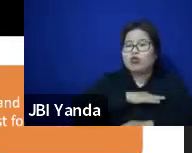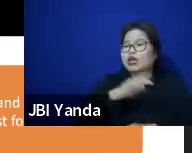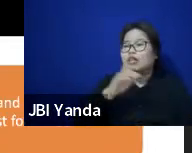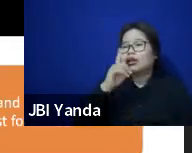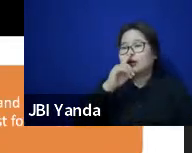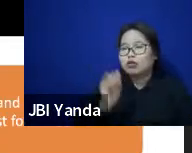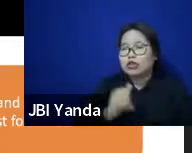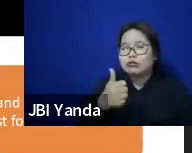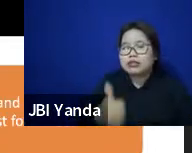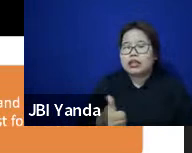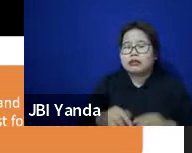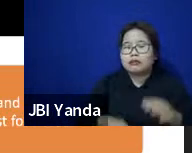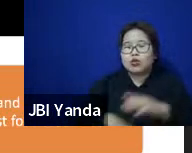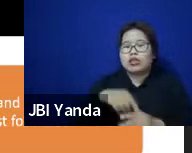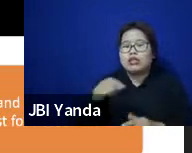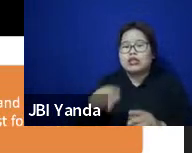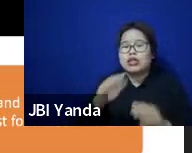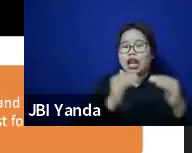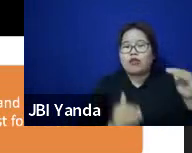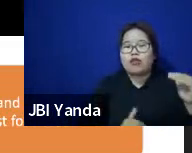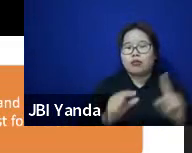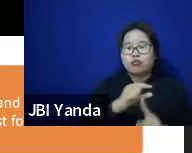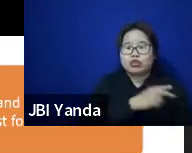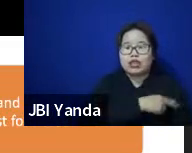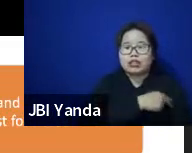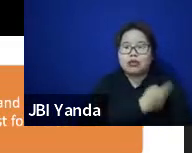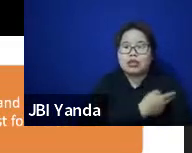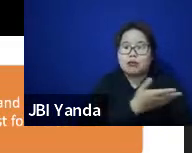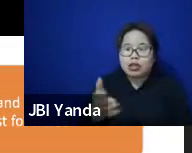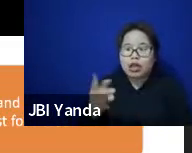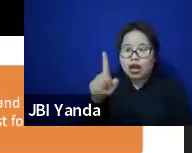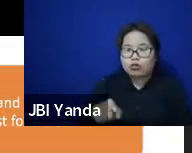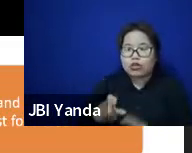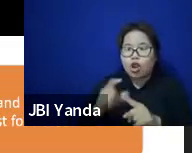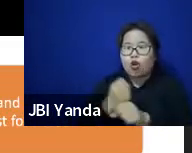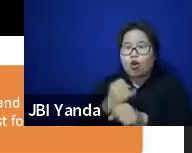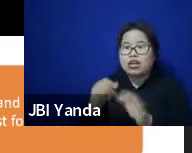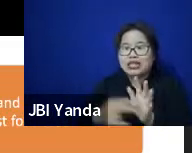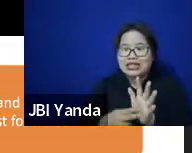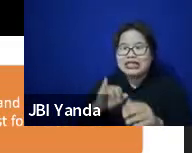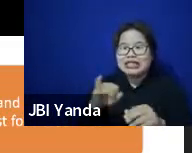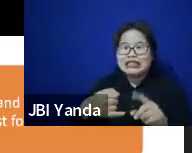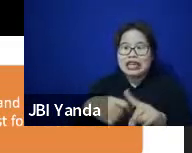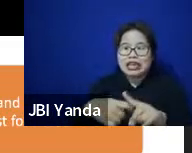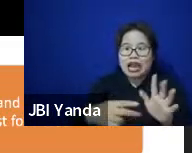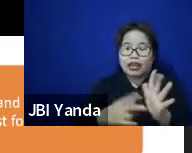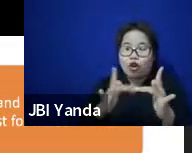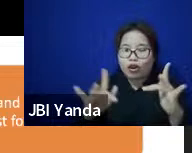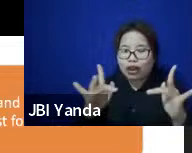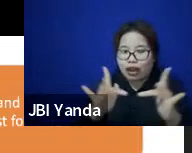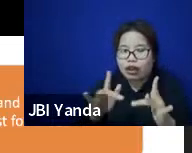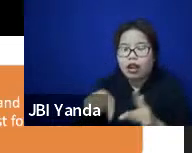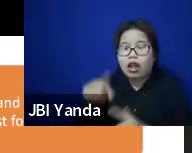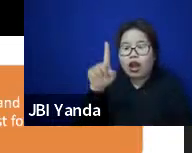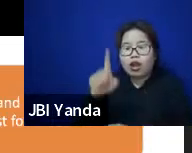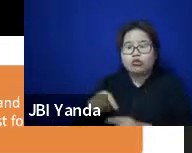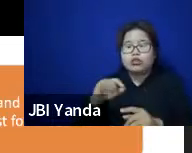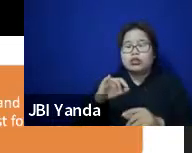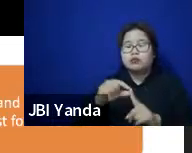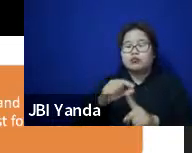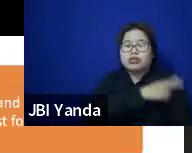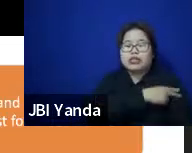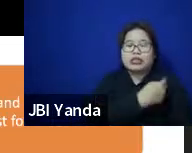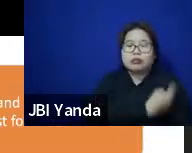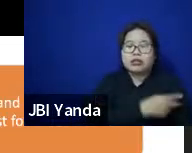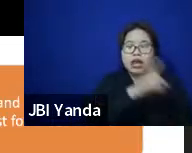bisa dipenuhi di level puskesmas. Jadi mereka masih harus login ke JKN online gitu ya. Mereka harus ke puskesmas, mereka